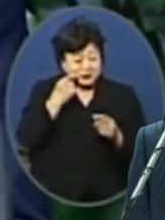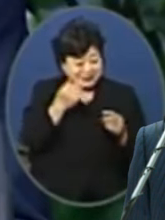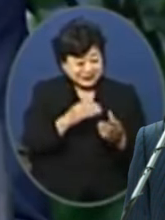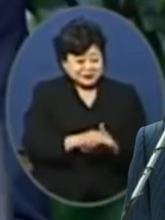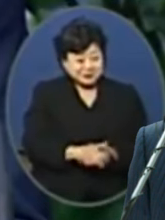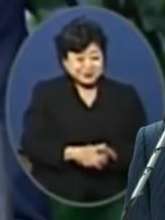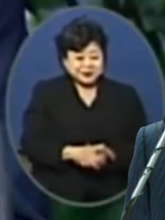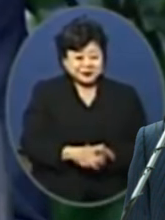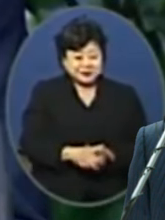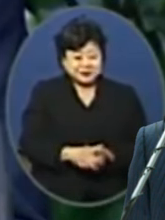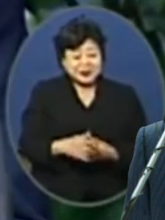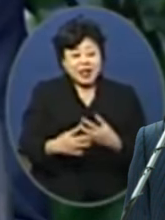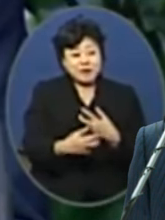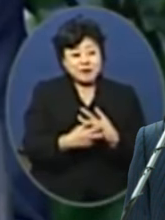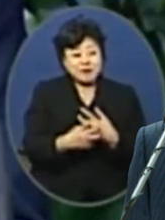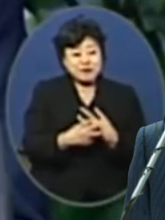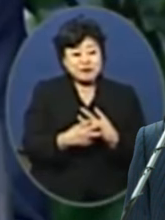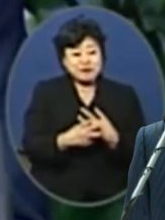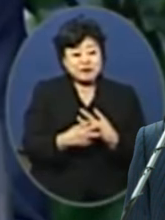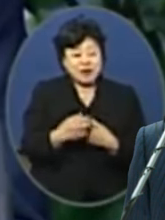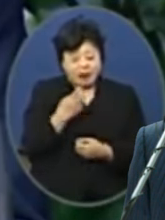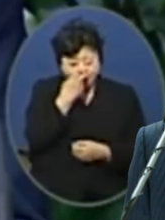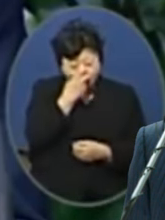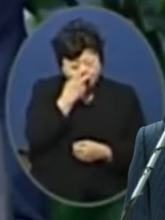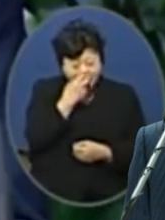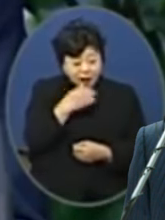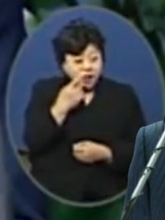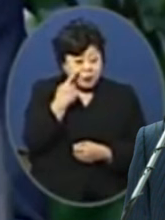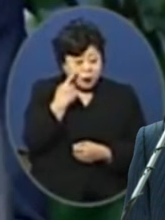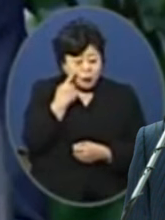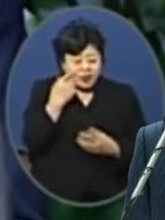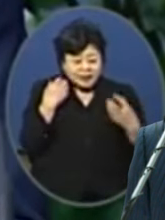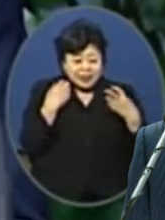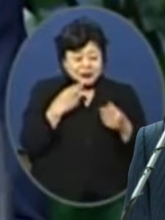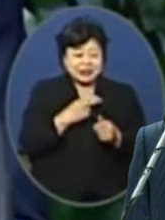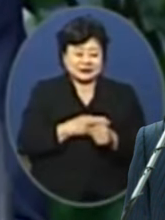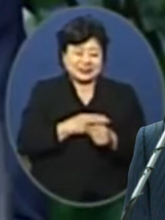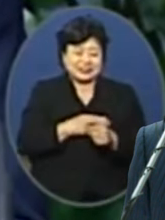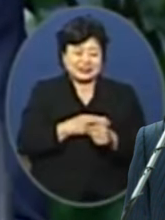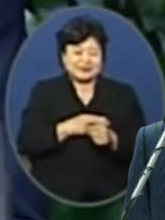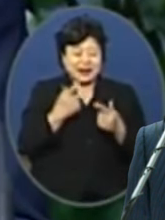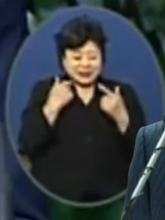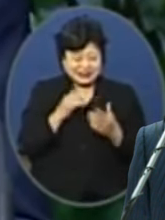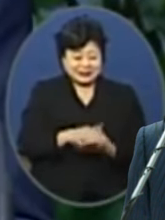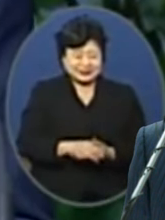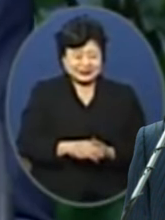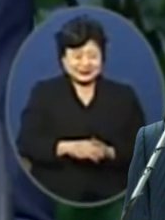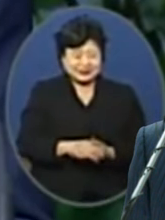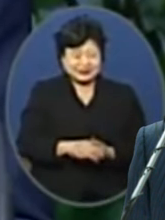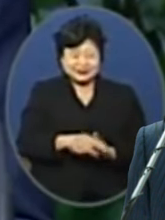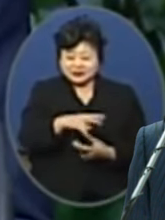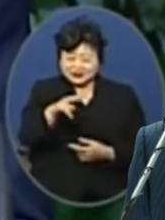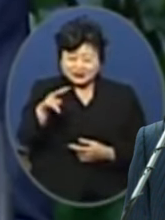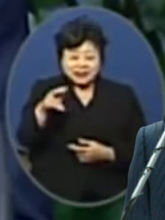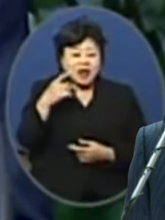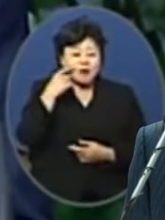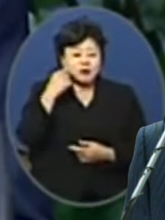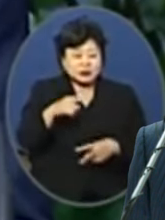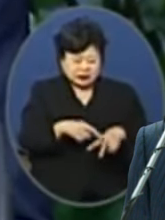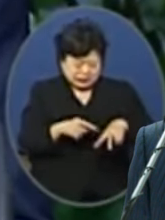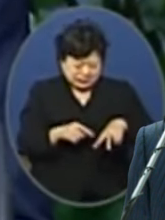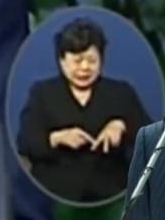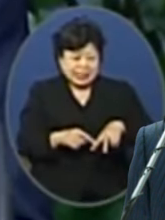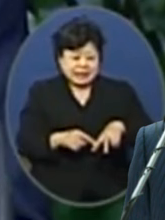제가 병원에 신체 검사하러 가면 저희 담당 의사 선생님이 항상 날 보고 다리에